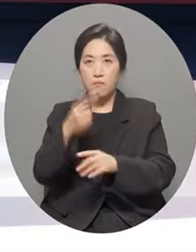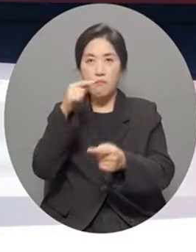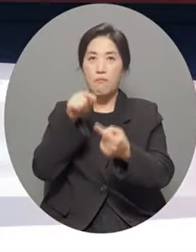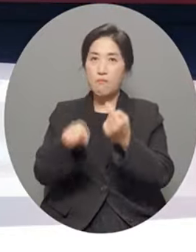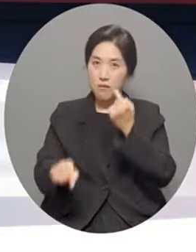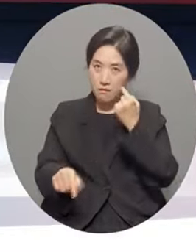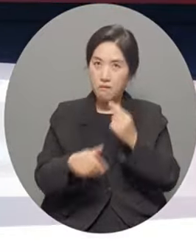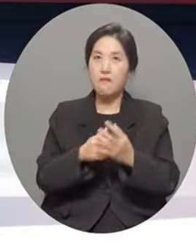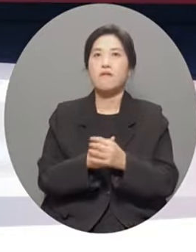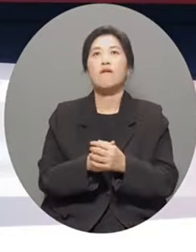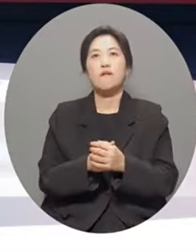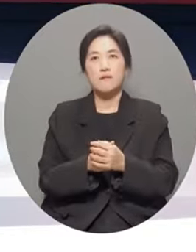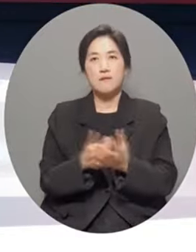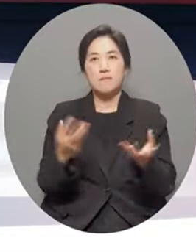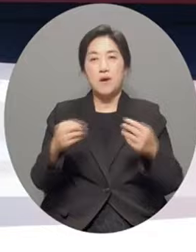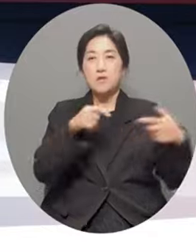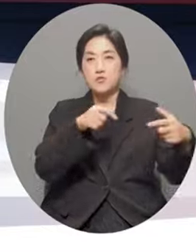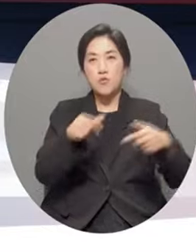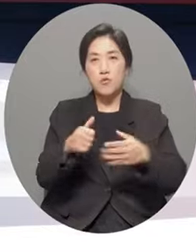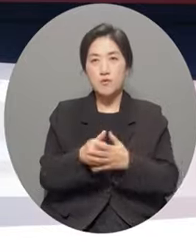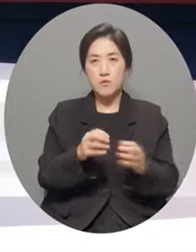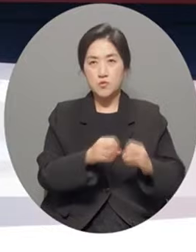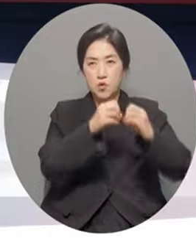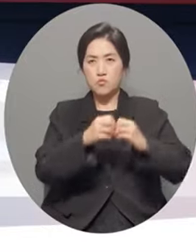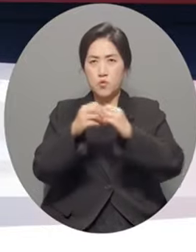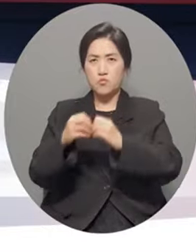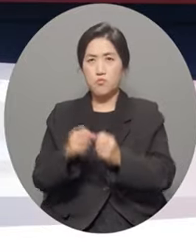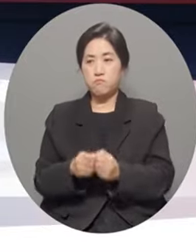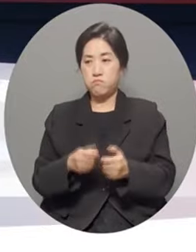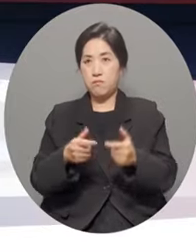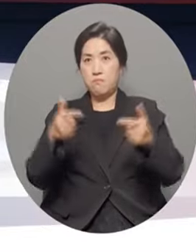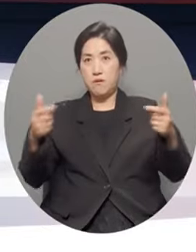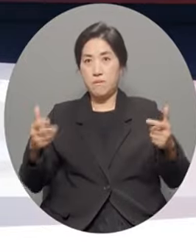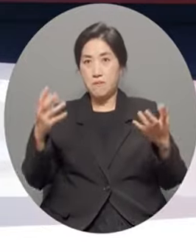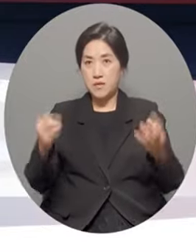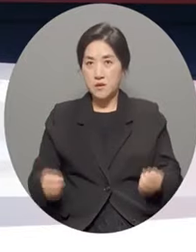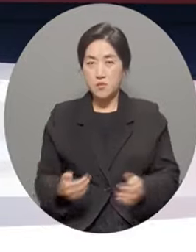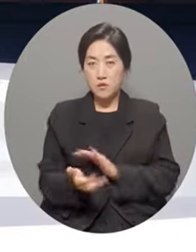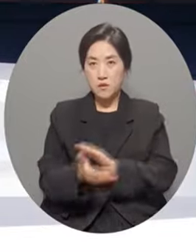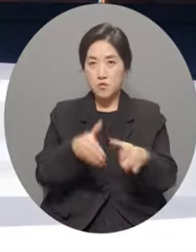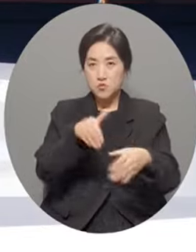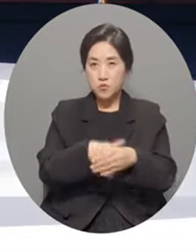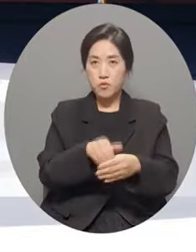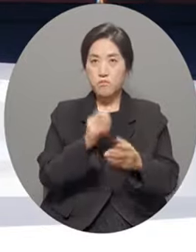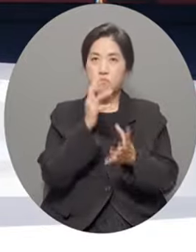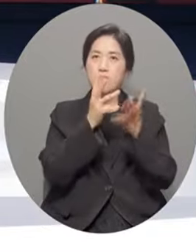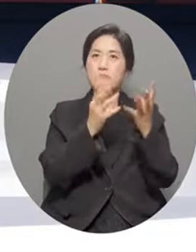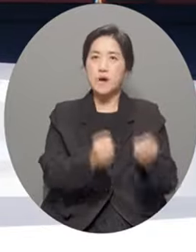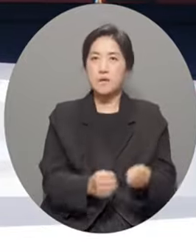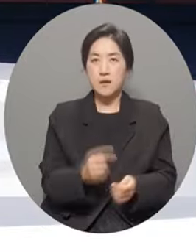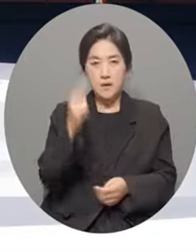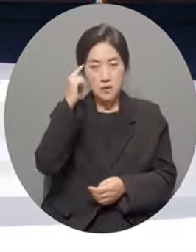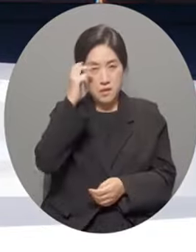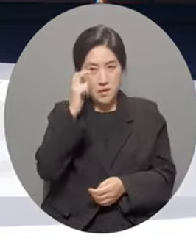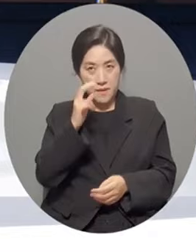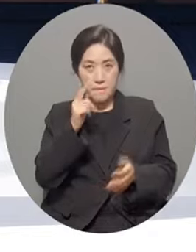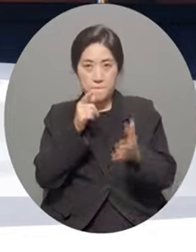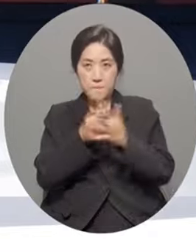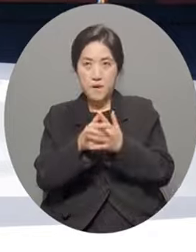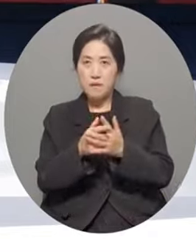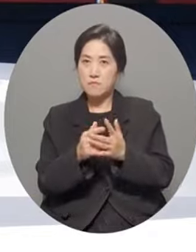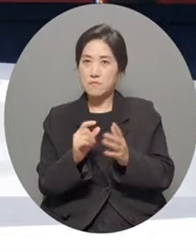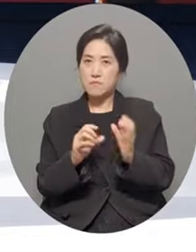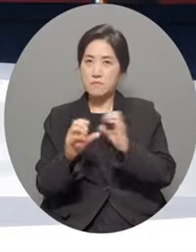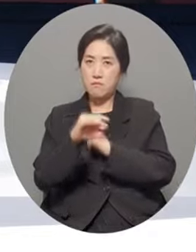차이가 있었습니다. 많은 지역구에서 접전지도 많아지고 또 사전투표율도 높아지면서 예측의 정확도를 높이는